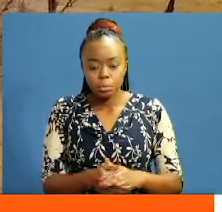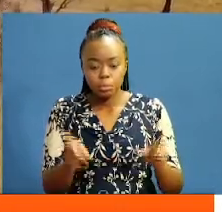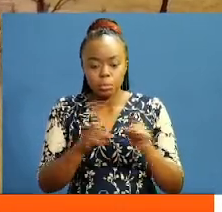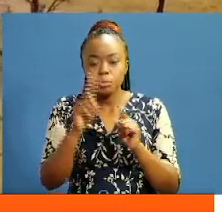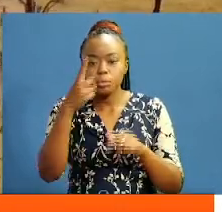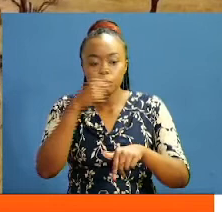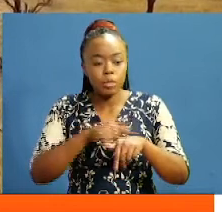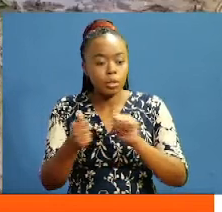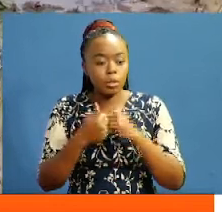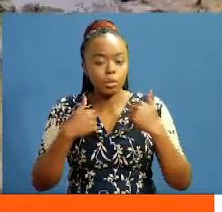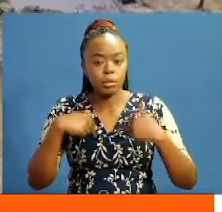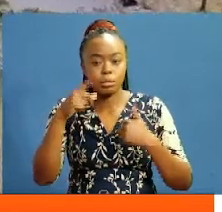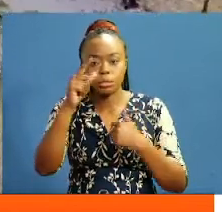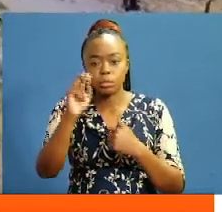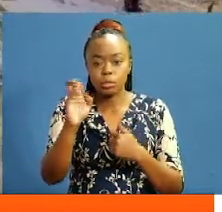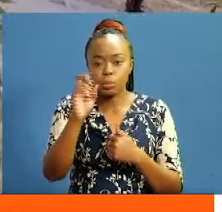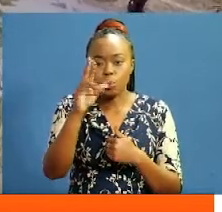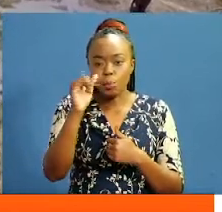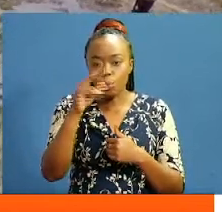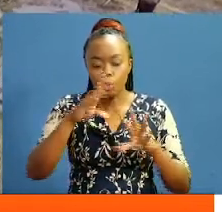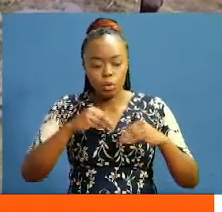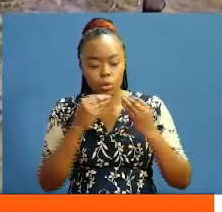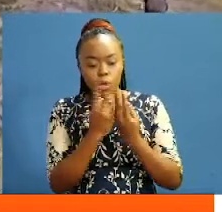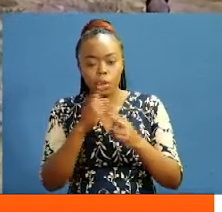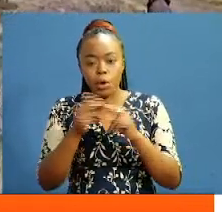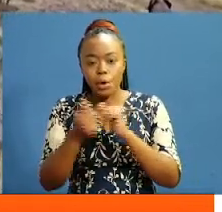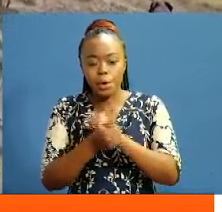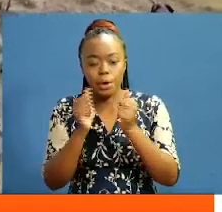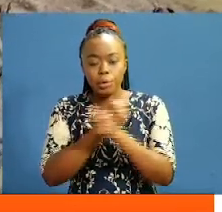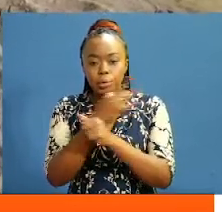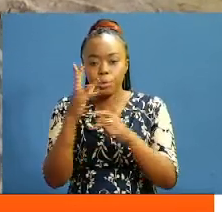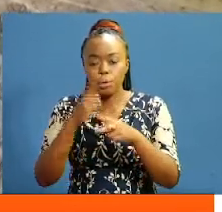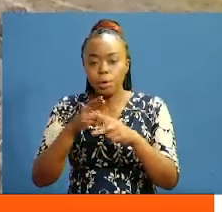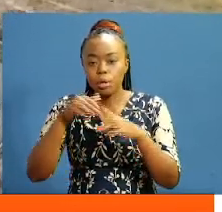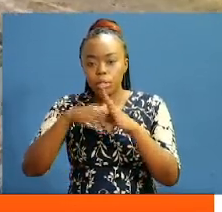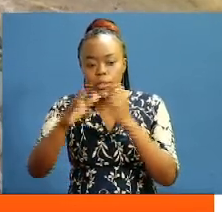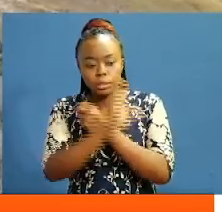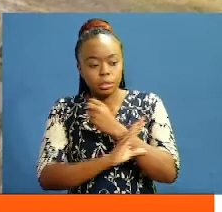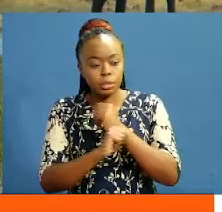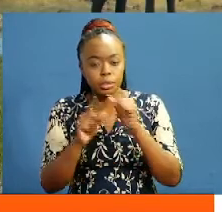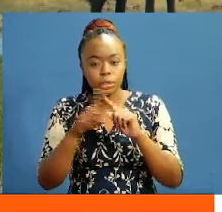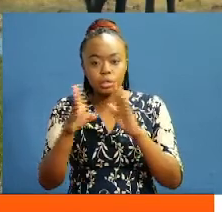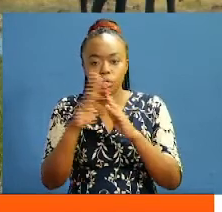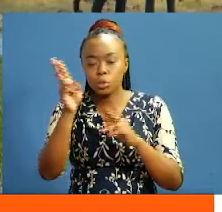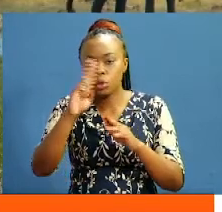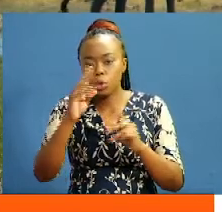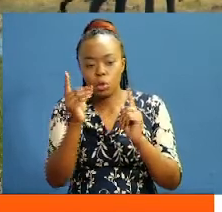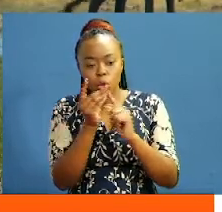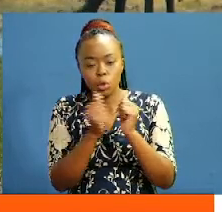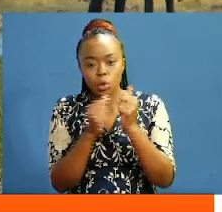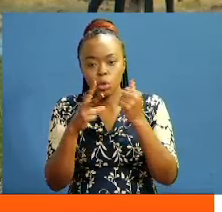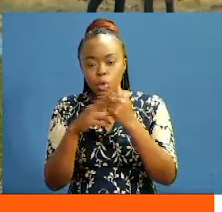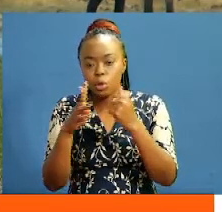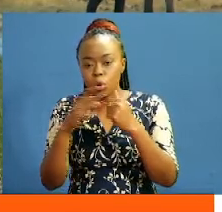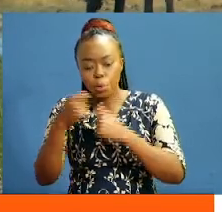Kwa mara ya kwanza tamasha ya tembo kupewa majina ya kiasili itazinduliwa katika hifadhi ya kitaifa ya Amboseli tarehe 9 mwezi